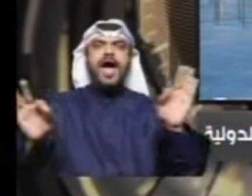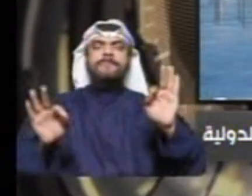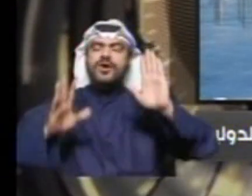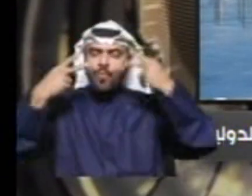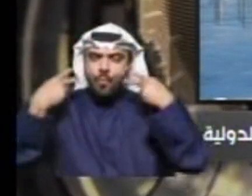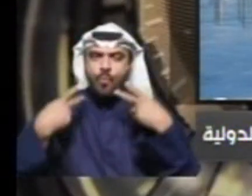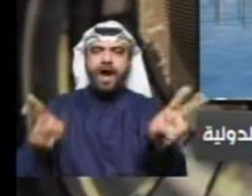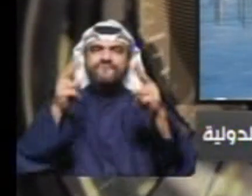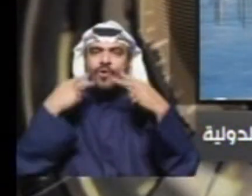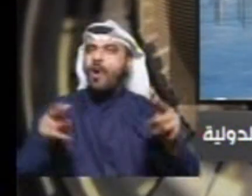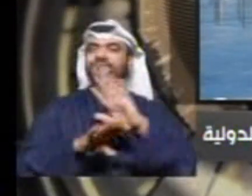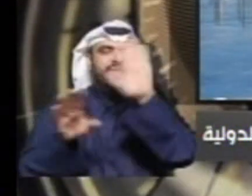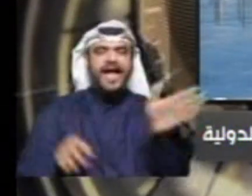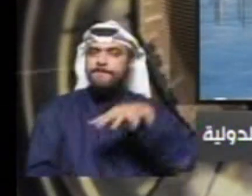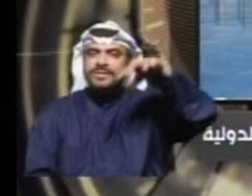من أعضاء مجلس الأمن